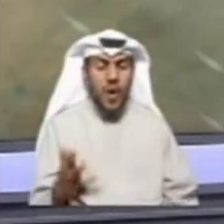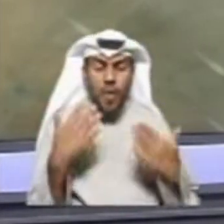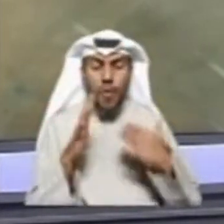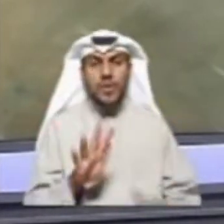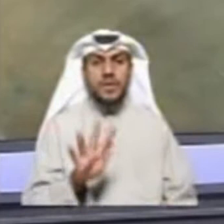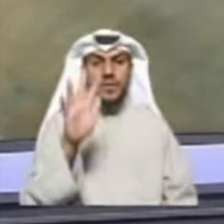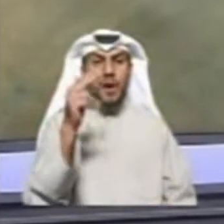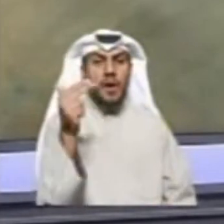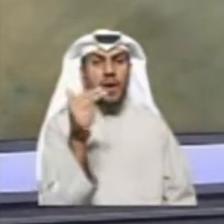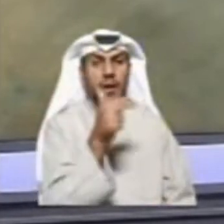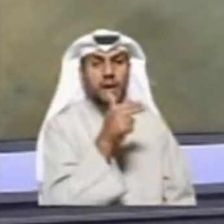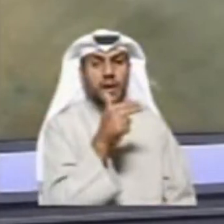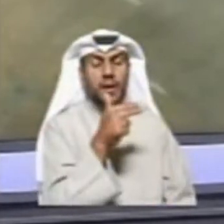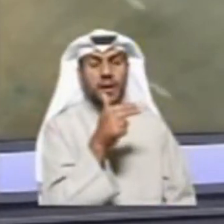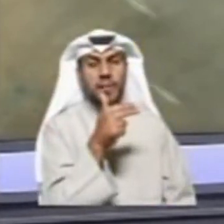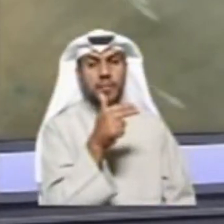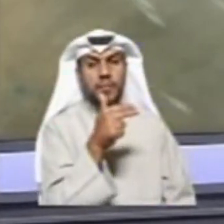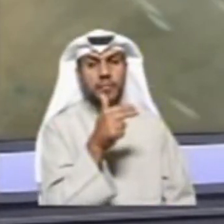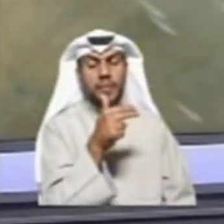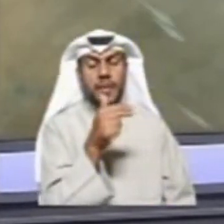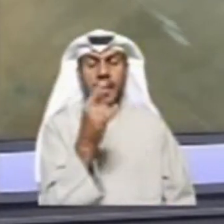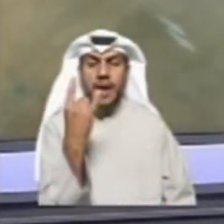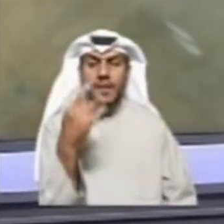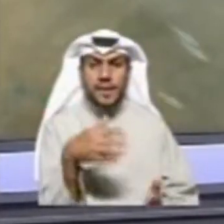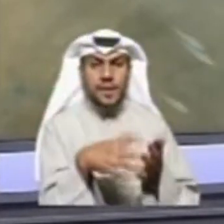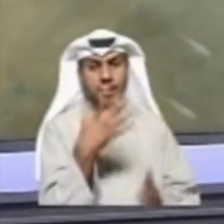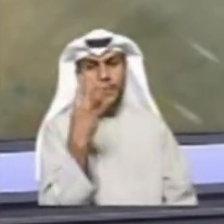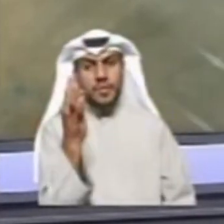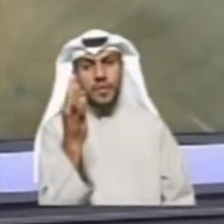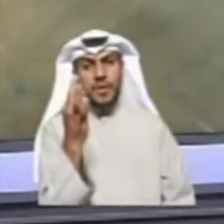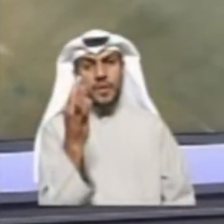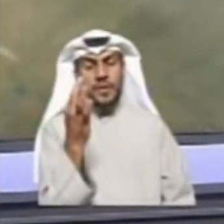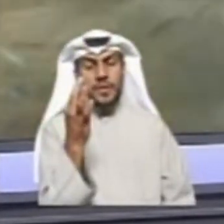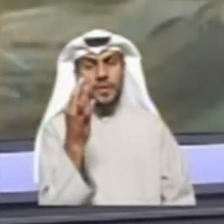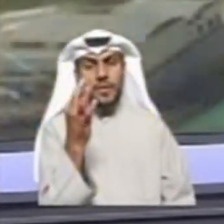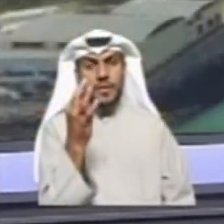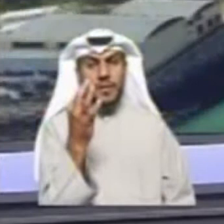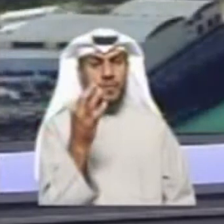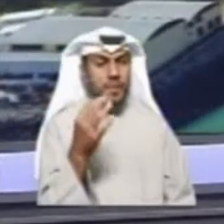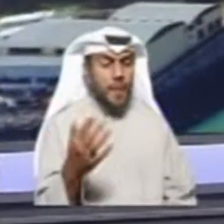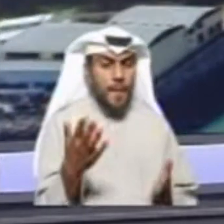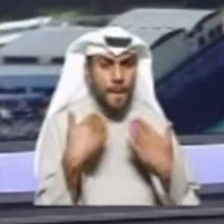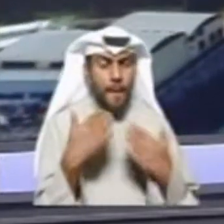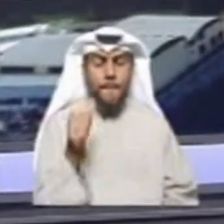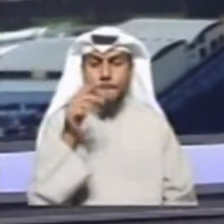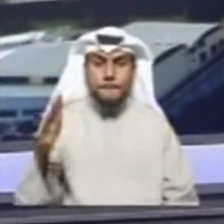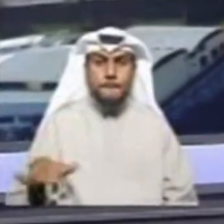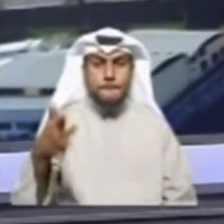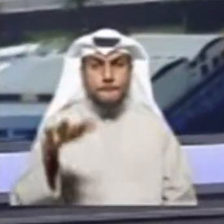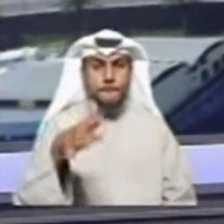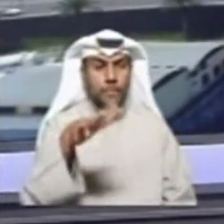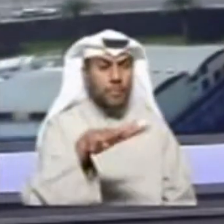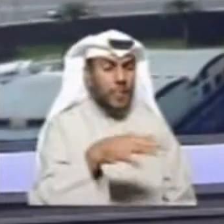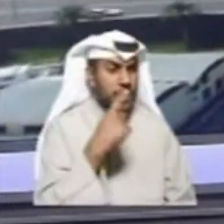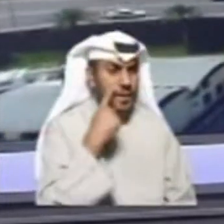الشمالية الغربية معتدلة السرعة تتراوح سرعتها من 10 إلى 35 كيلومتر في الساعة. الأجواء البحرية بشكل عام أجواء